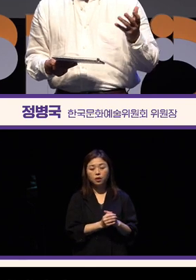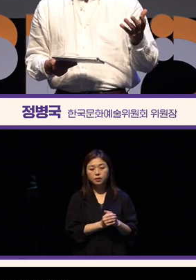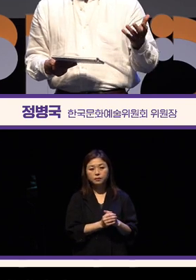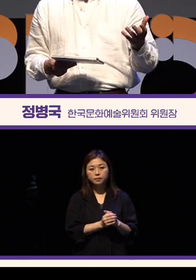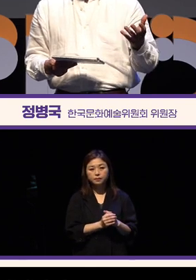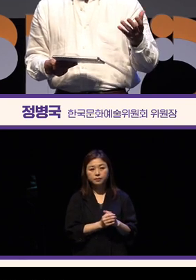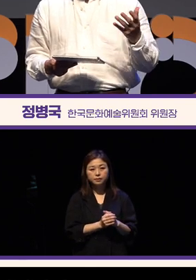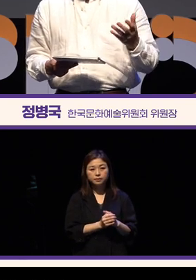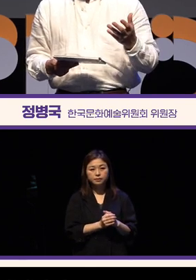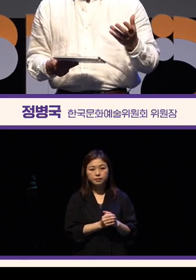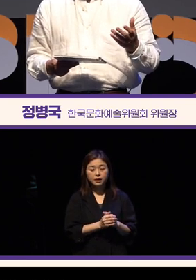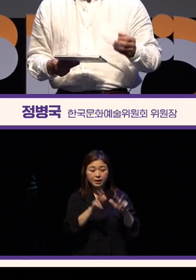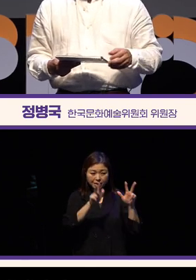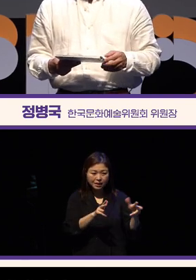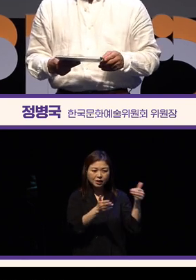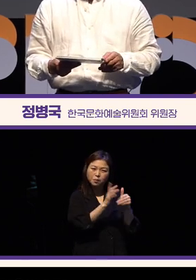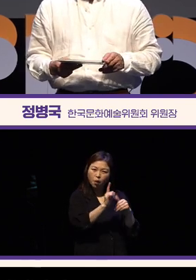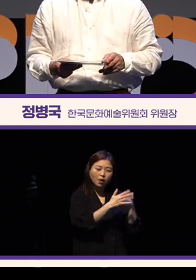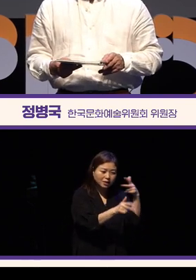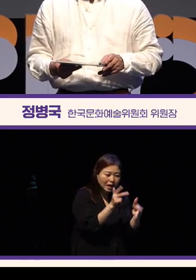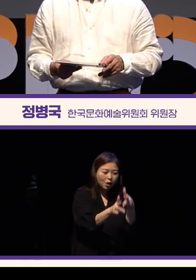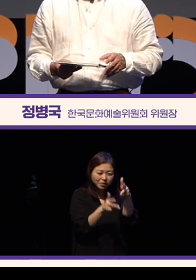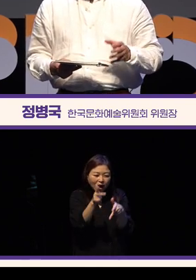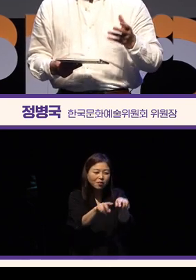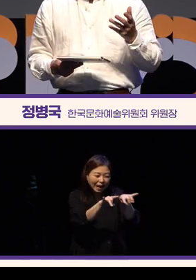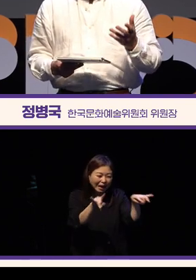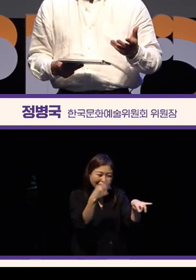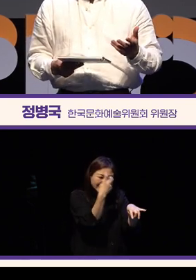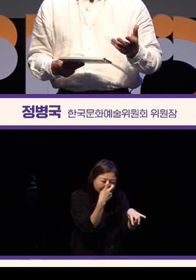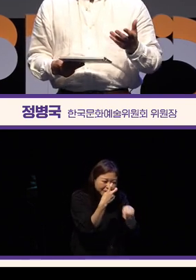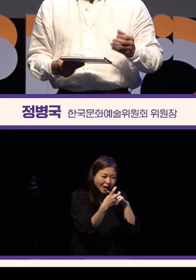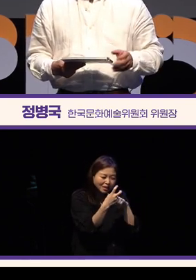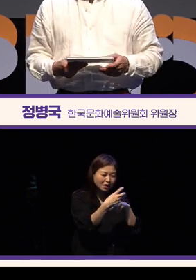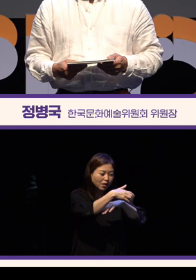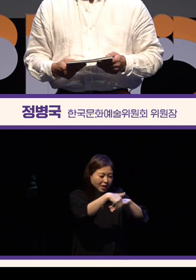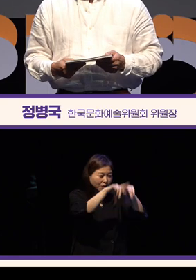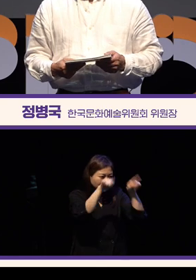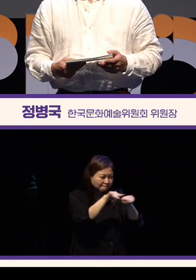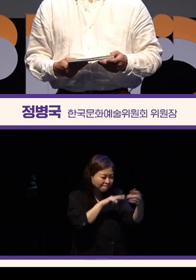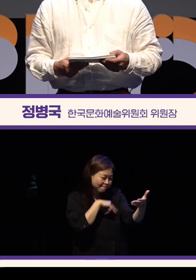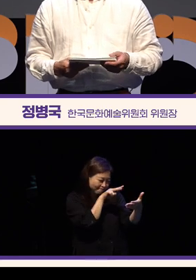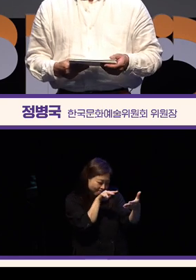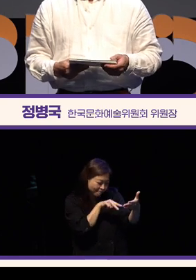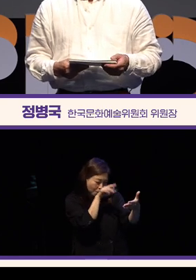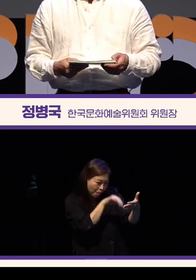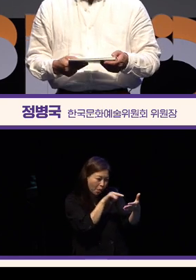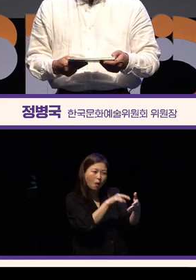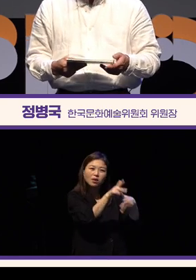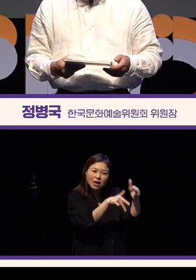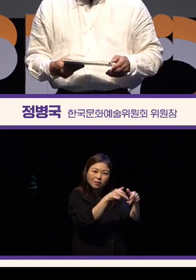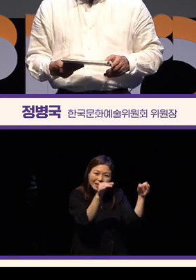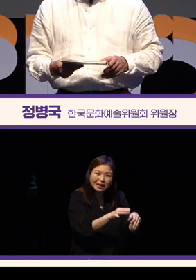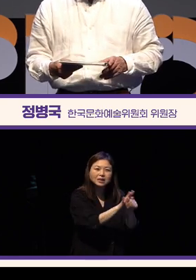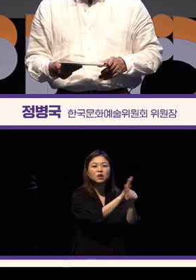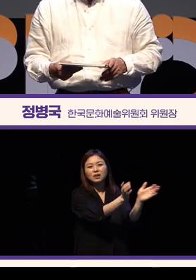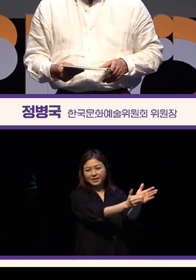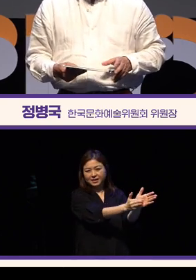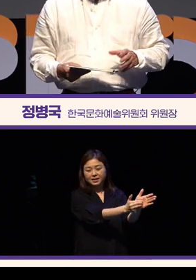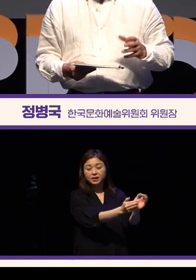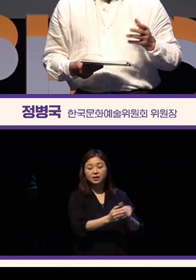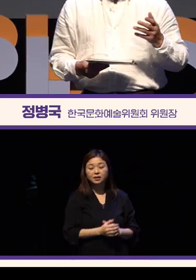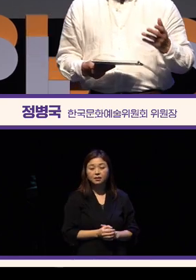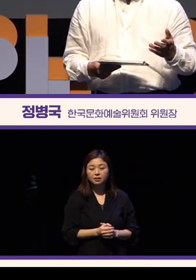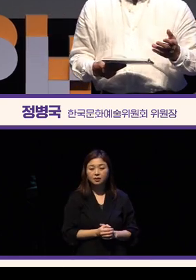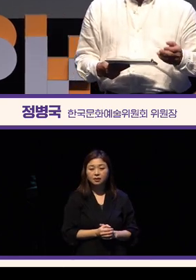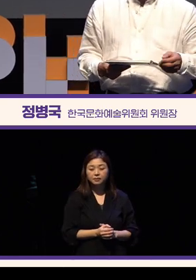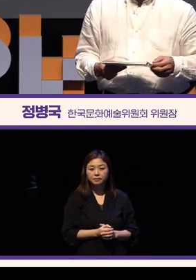이제 지금까지는 프로젝트별 심사를 하다 보니까 기획서 중심으로 보게 됐던 겁니다. 그래서